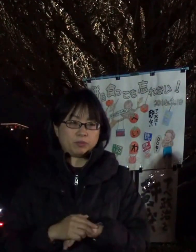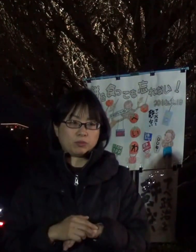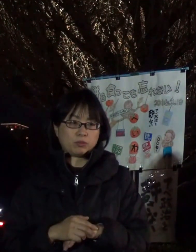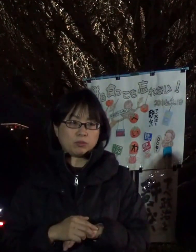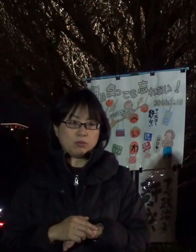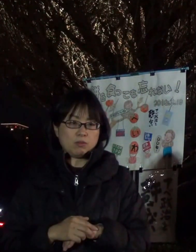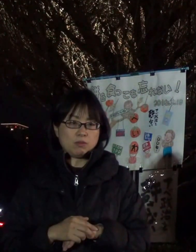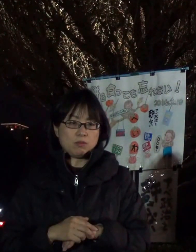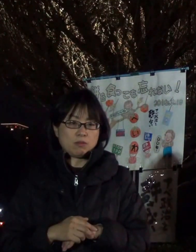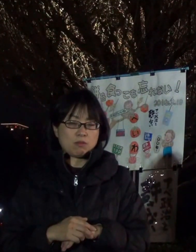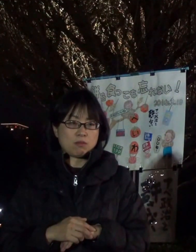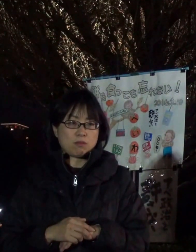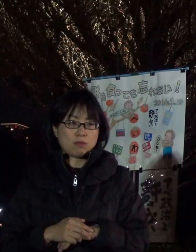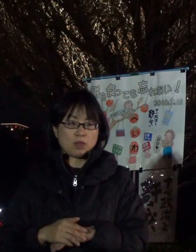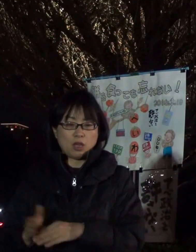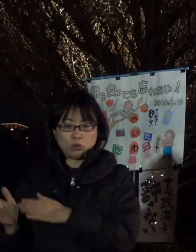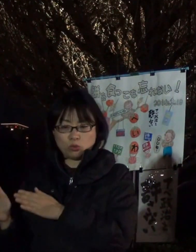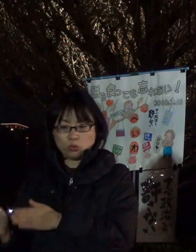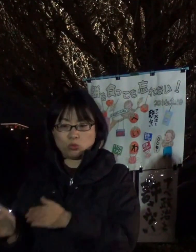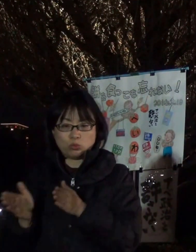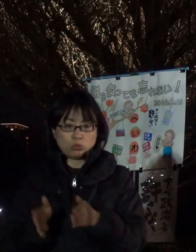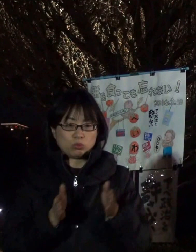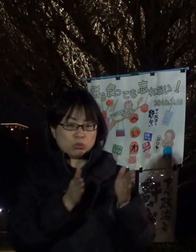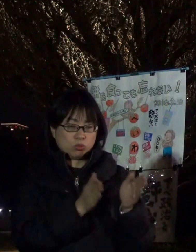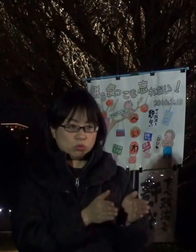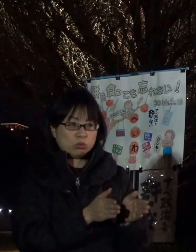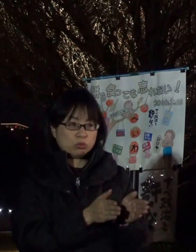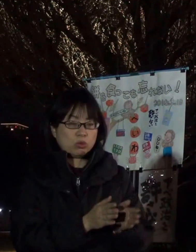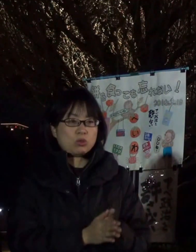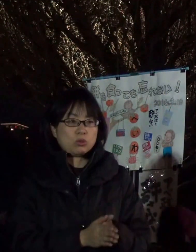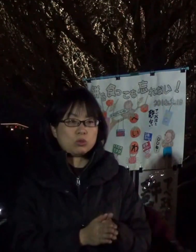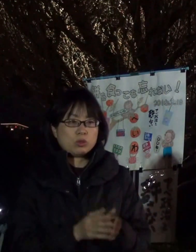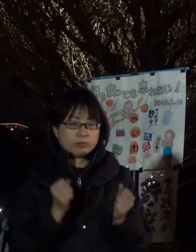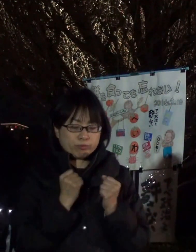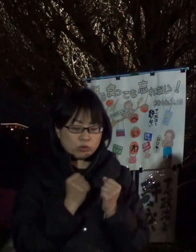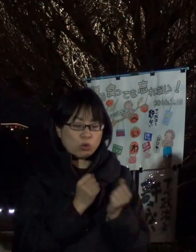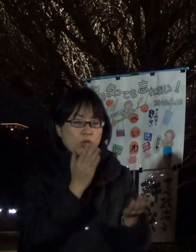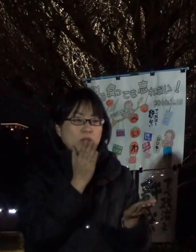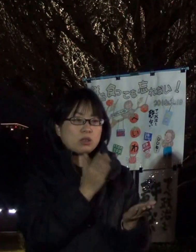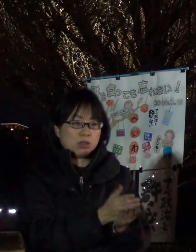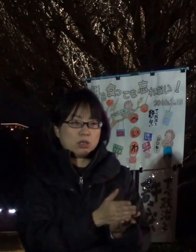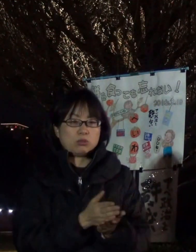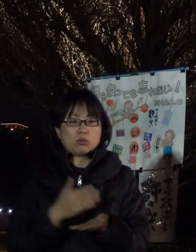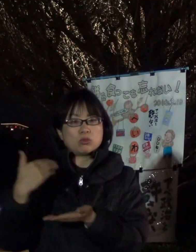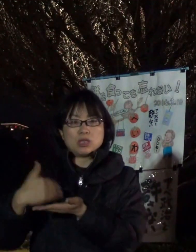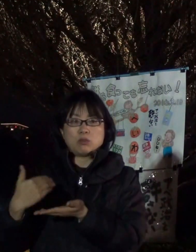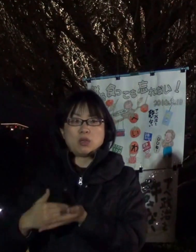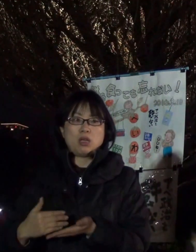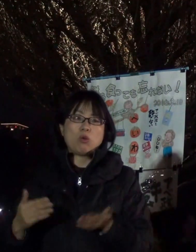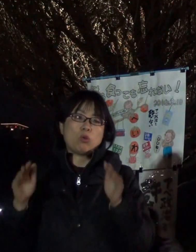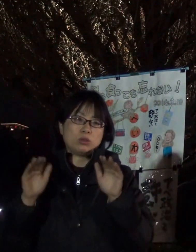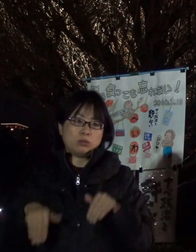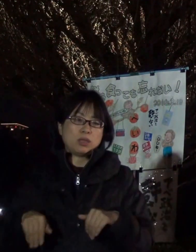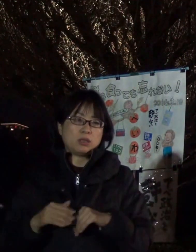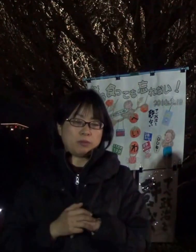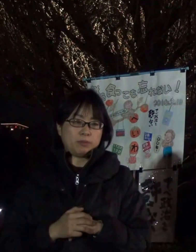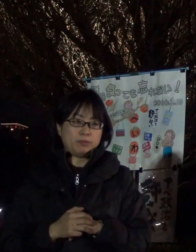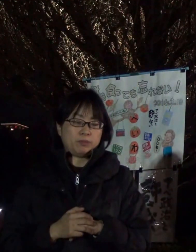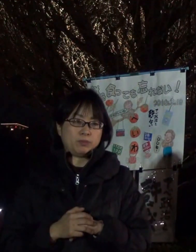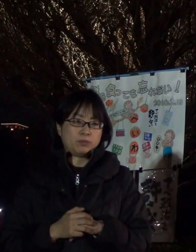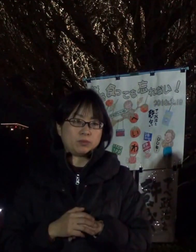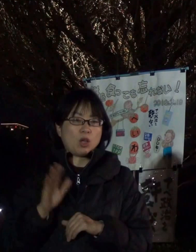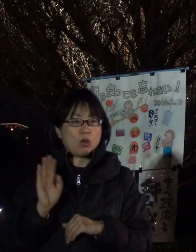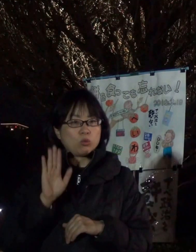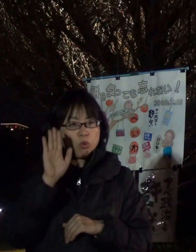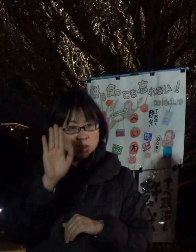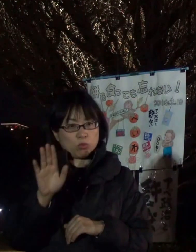に凍結させていくという計画をおおむね方針として説明してました。で、このあとどうなるかなんですけども、今度